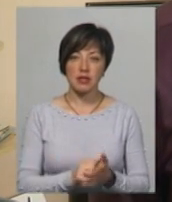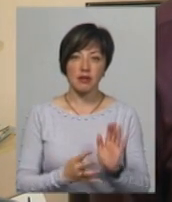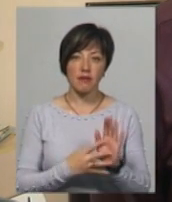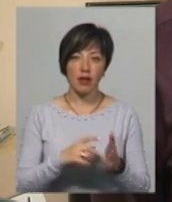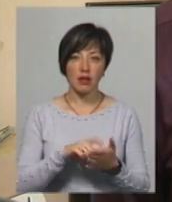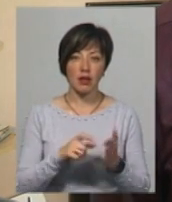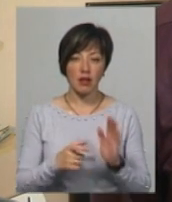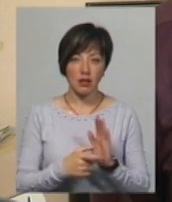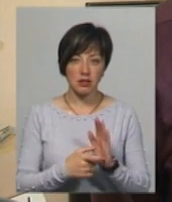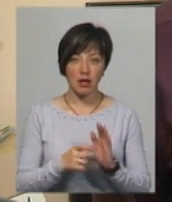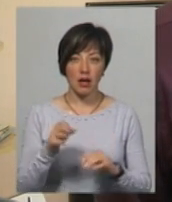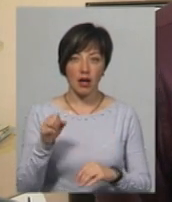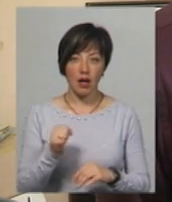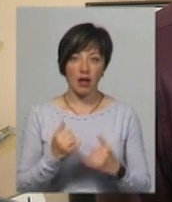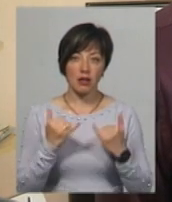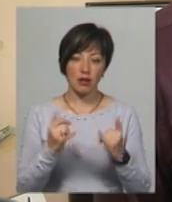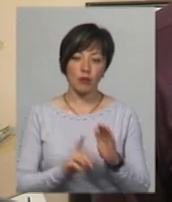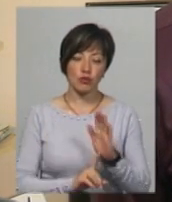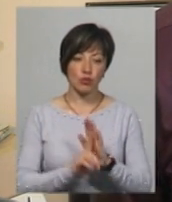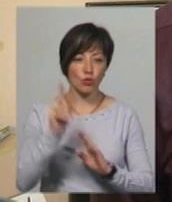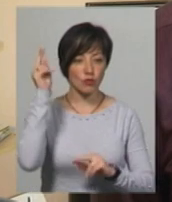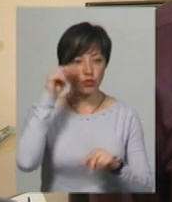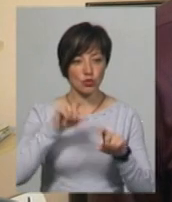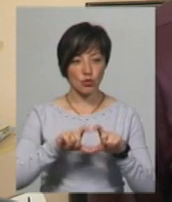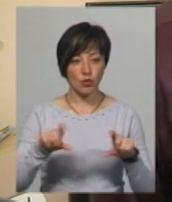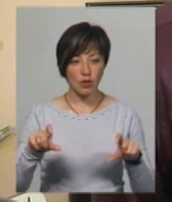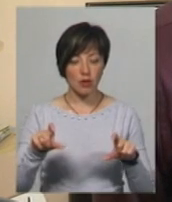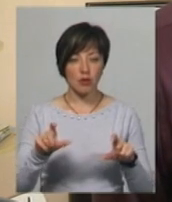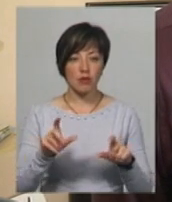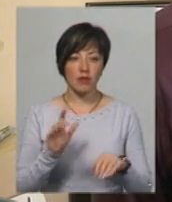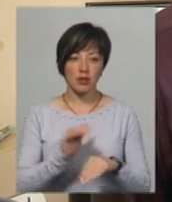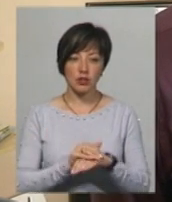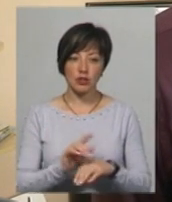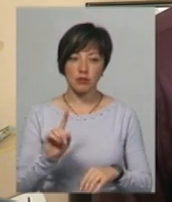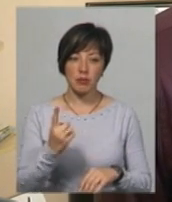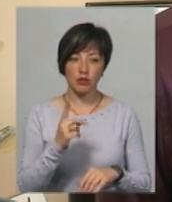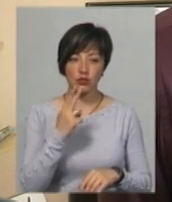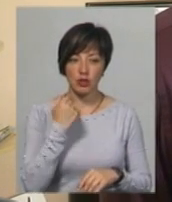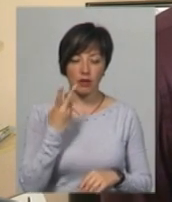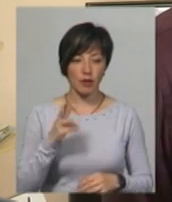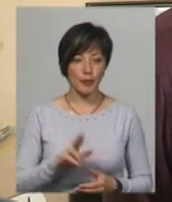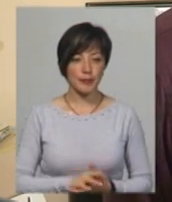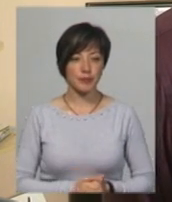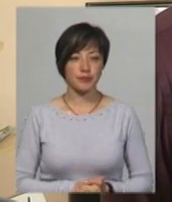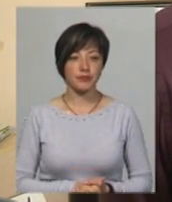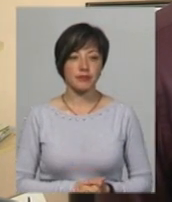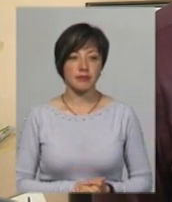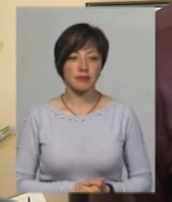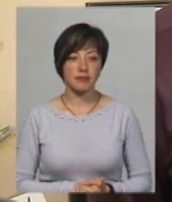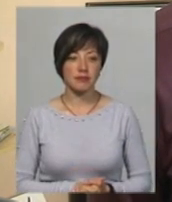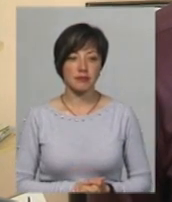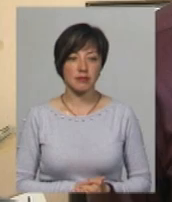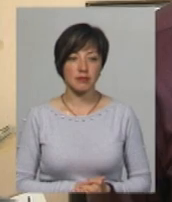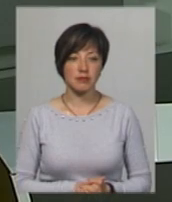класів, а для початкової школи і для перевідних класів фактично із 1 червня буде літні